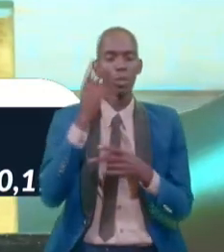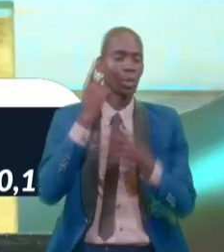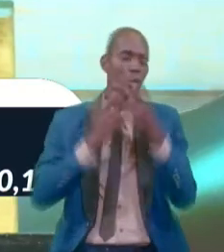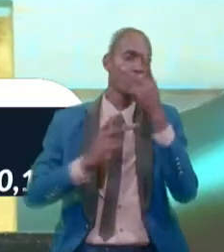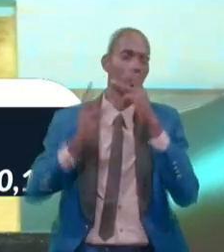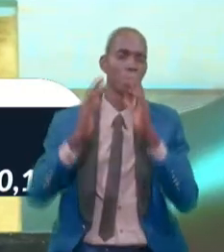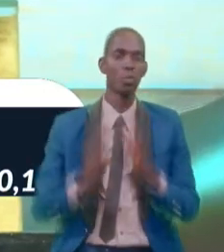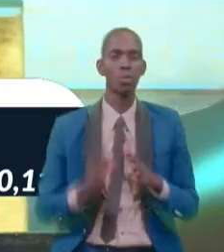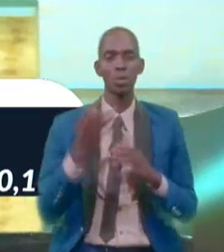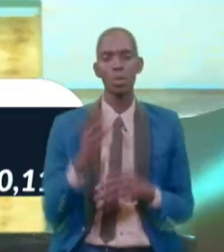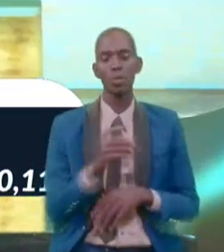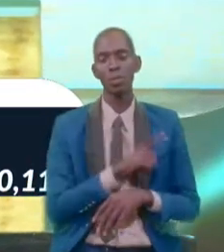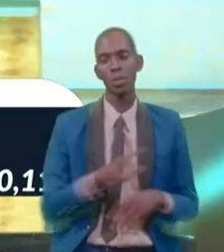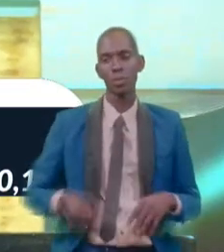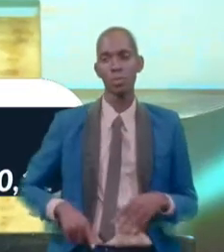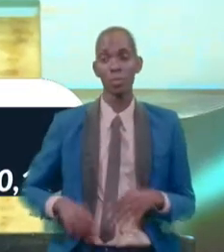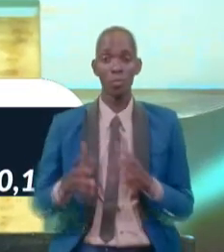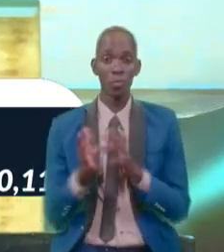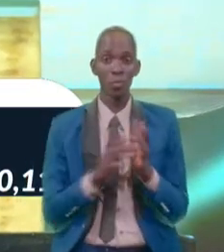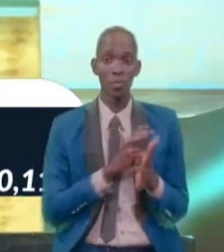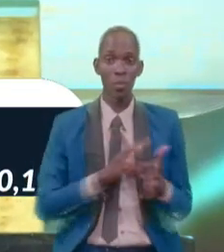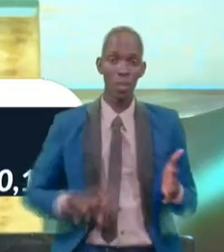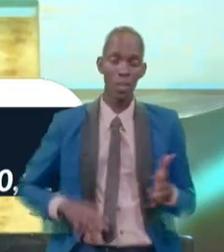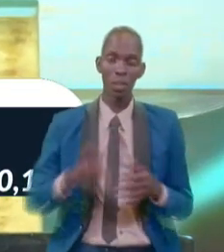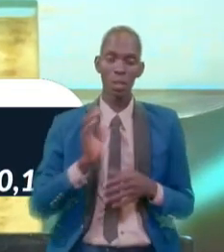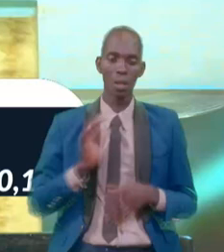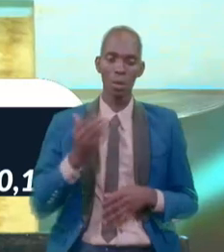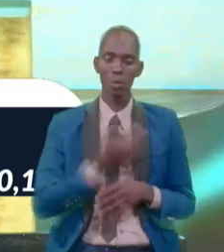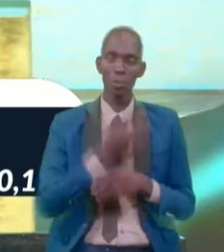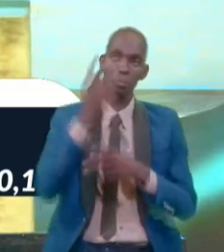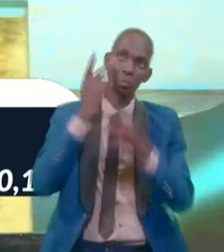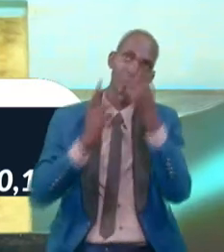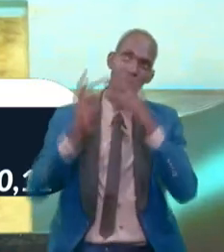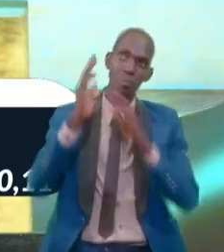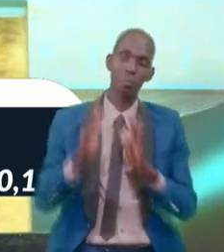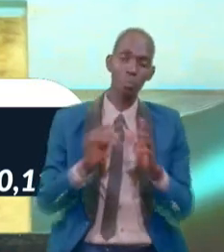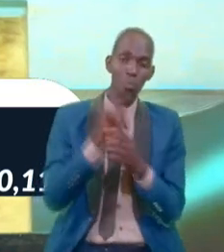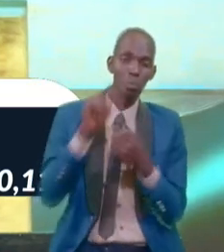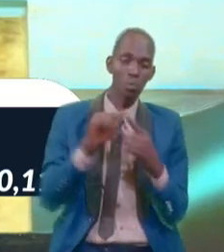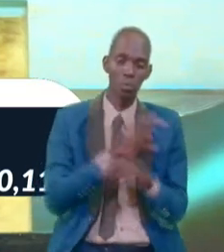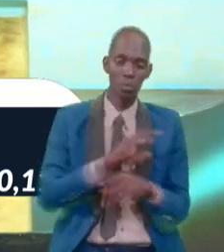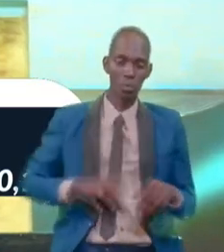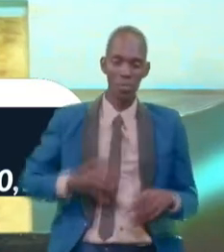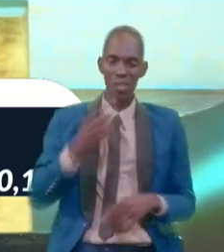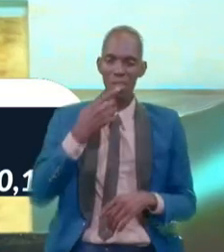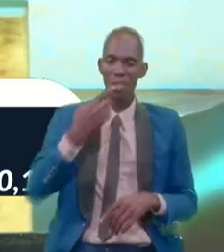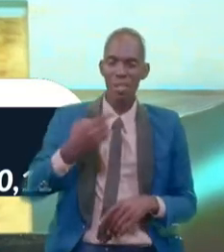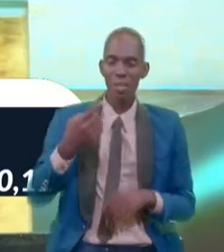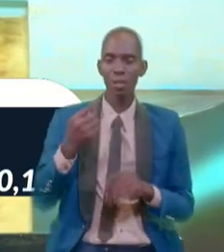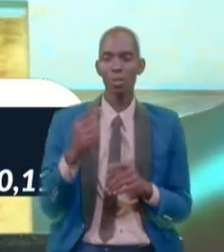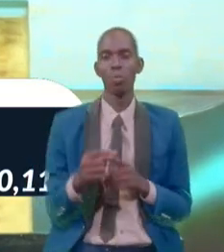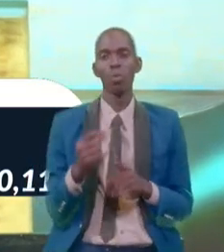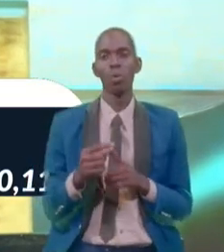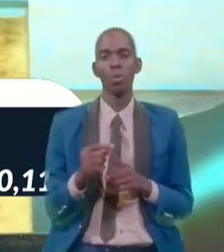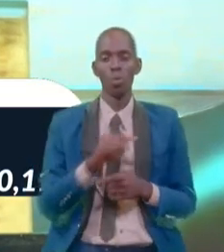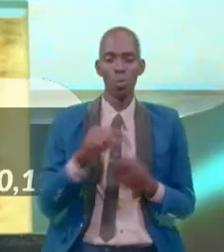Jésus-Christ, en tant que prophète, quand il parle, quand il proclame la parole, quand il